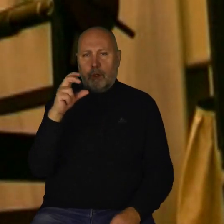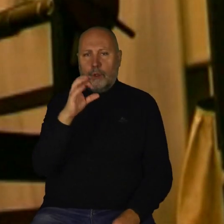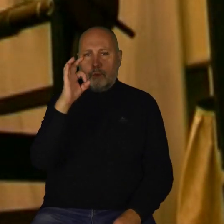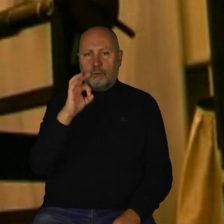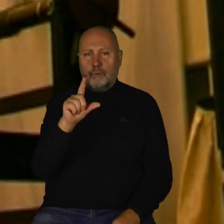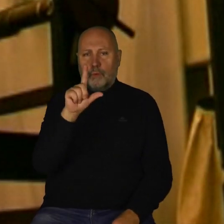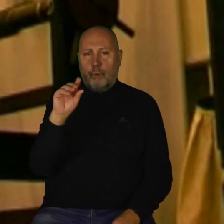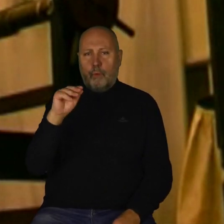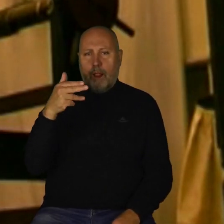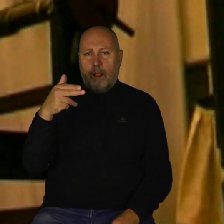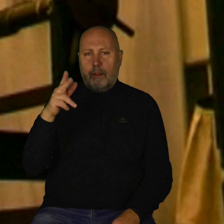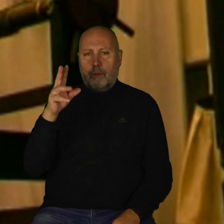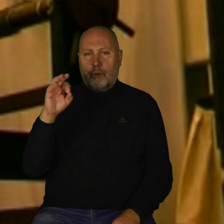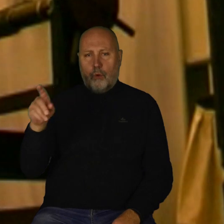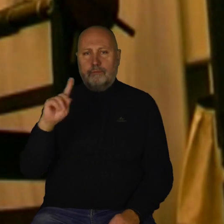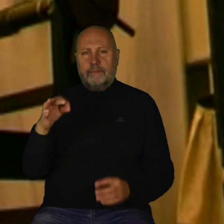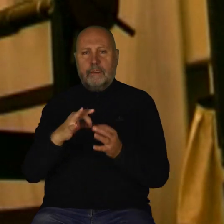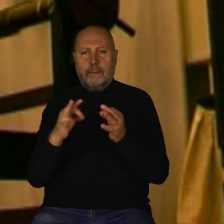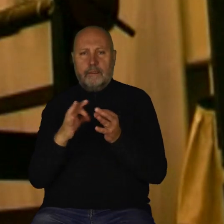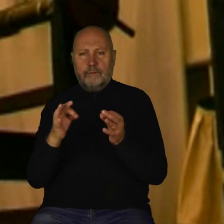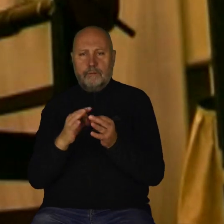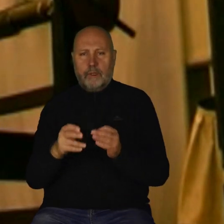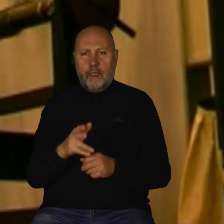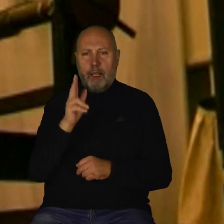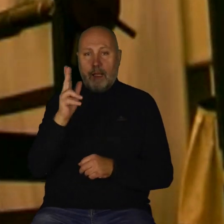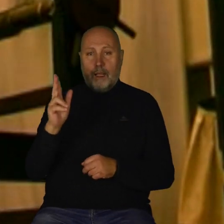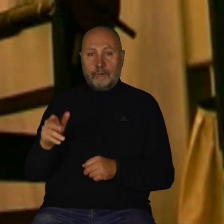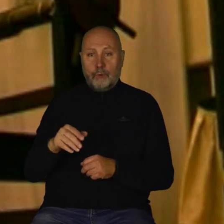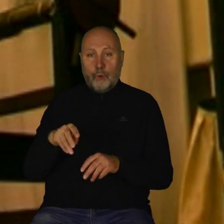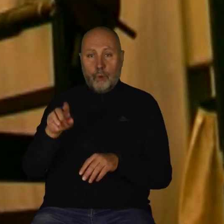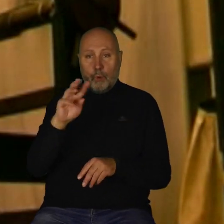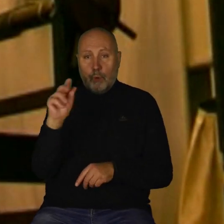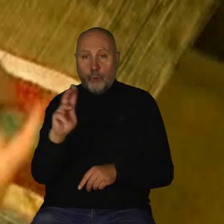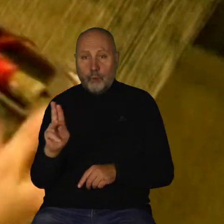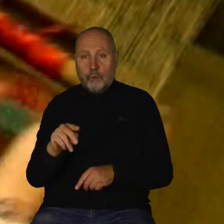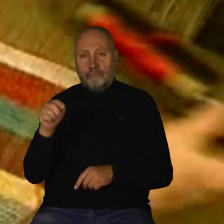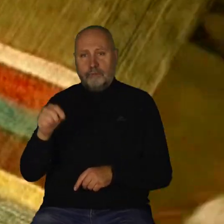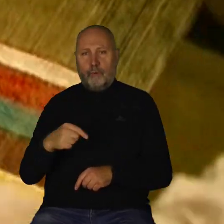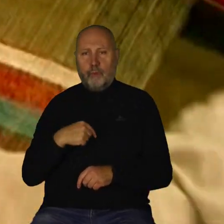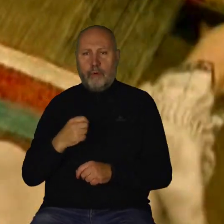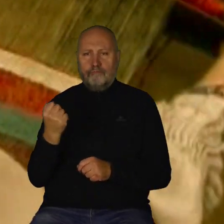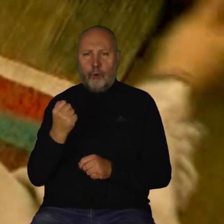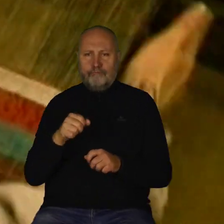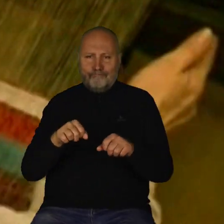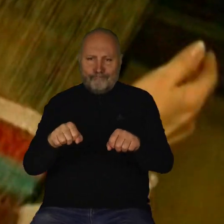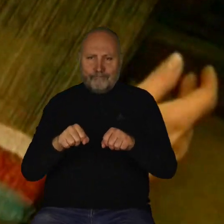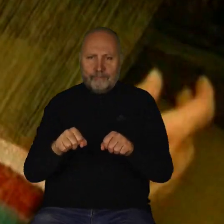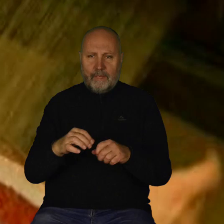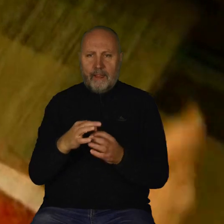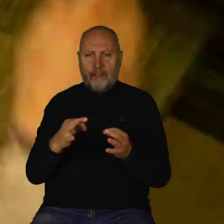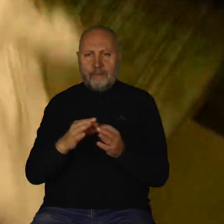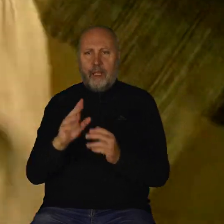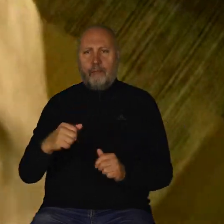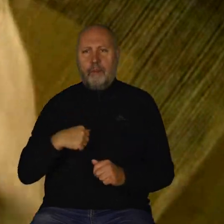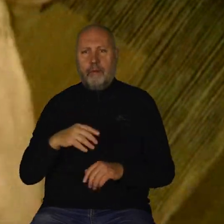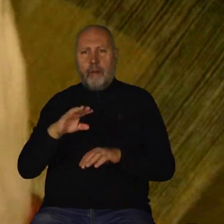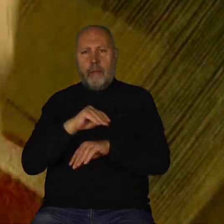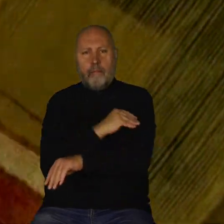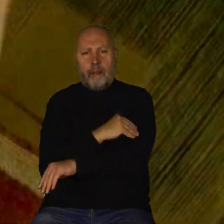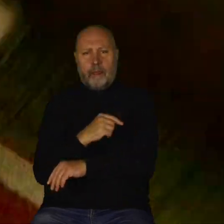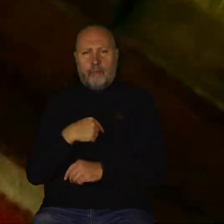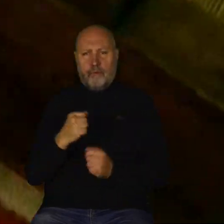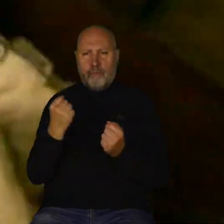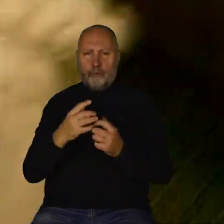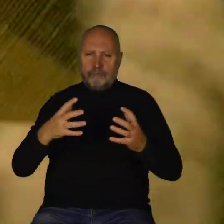przesuwamy czółenko z wątkiem po każdym ruchu należy dobić płoch nitkę tak aby tkanina